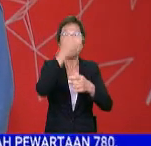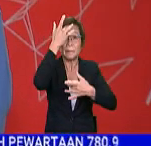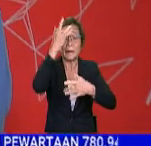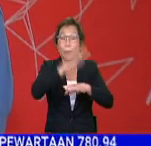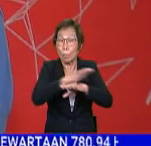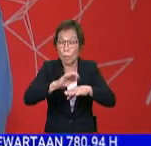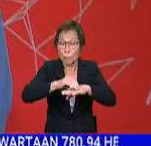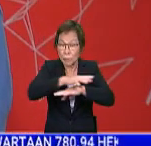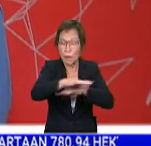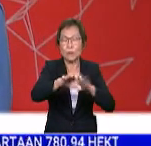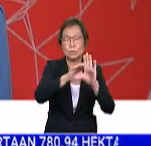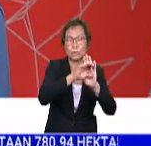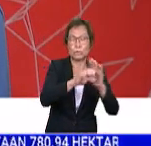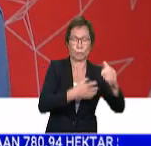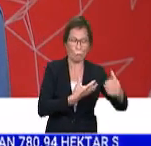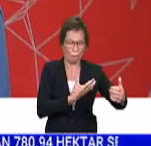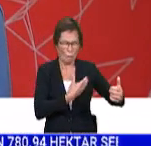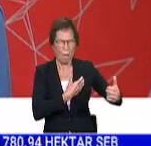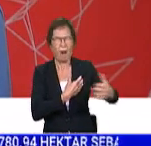berjangkit. Sakit jantung,